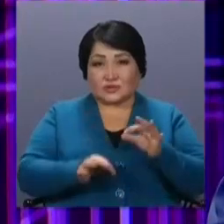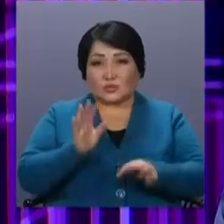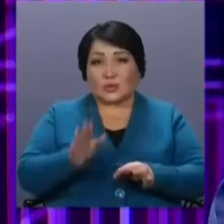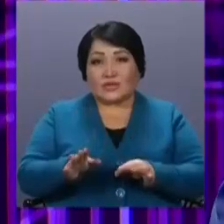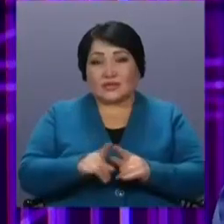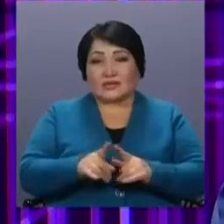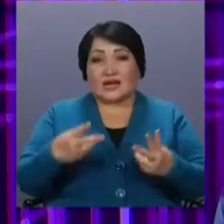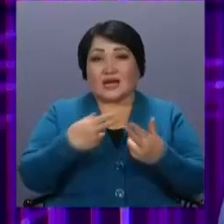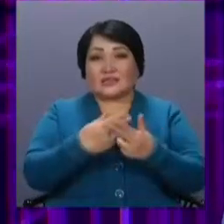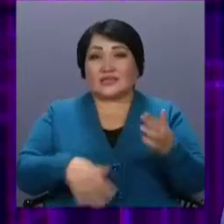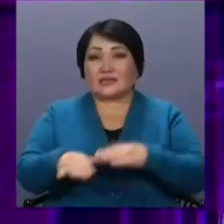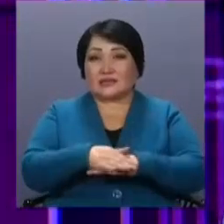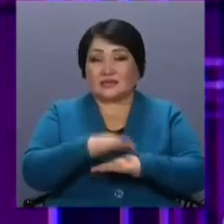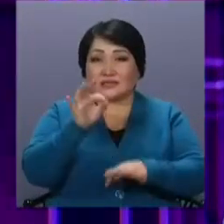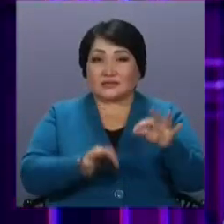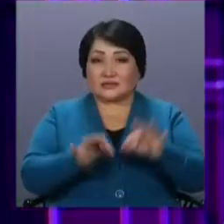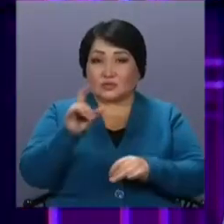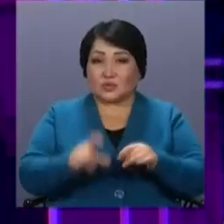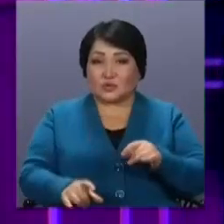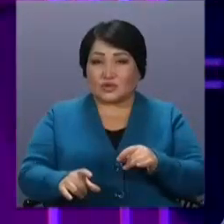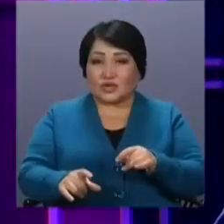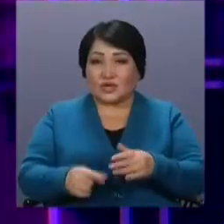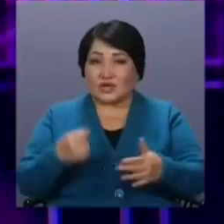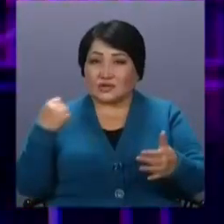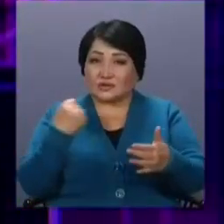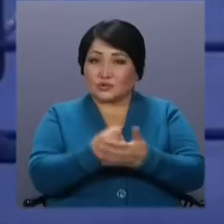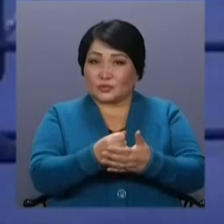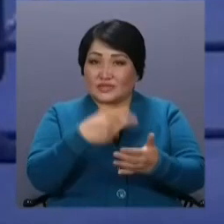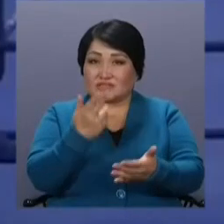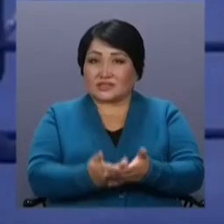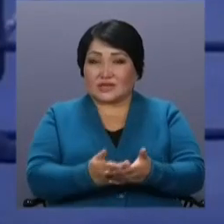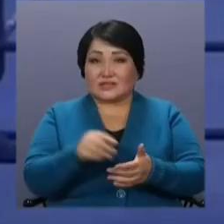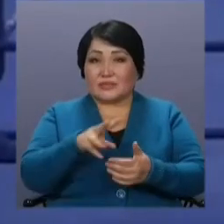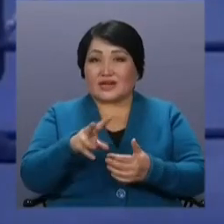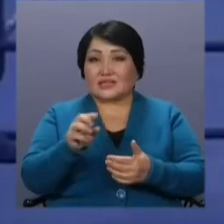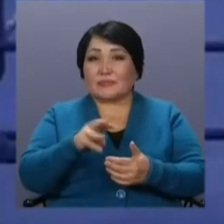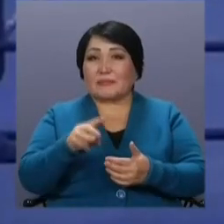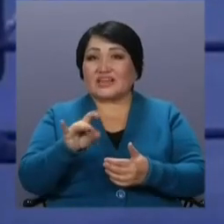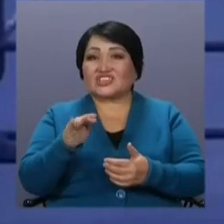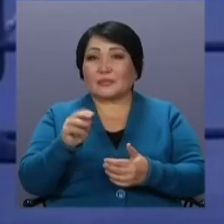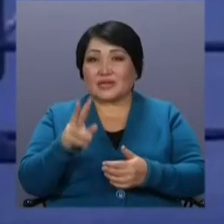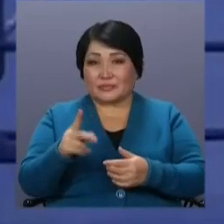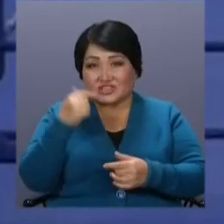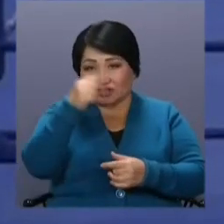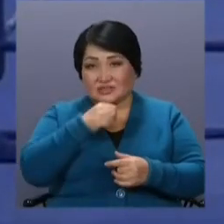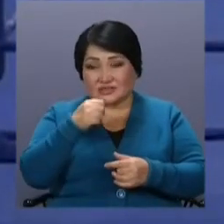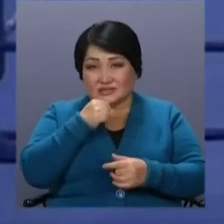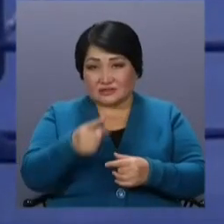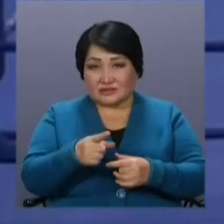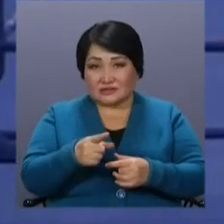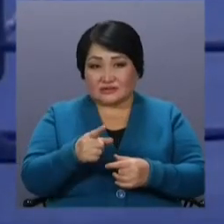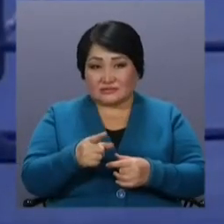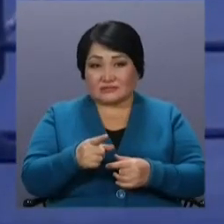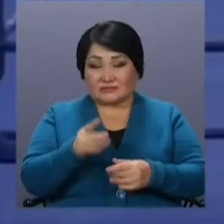Астанада төрешіні соққыға жыққан боксшы Рахат Маржықбаев пен оның бапкері бір жарым жылға спорттан алыстатылуы мүмкін. Бұл